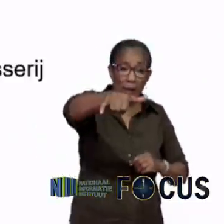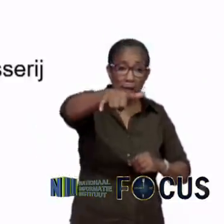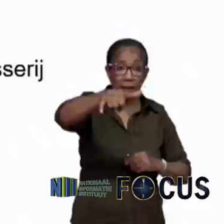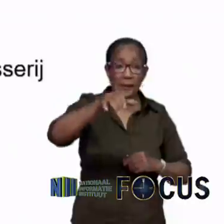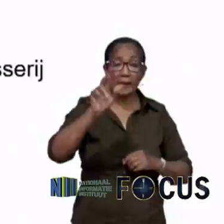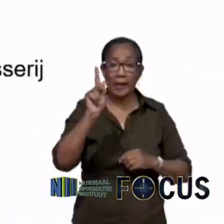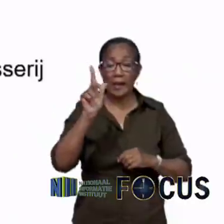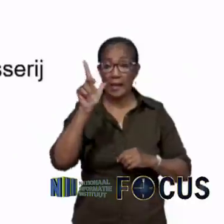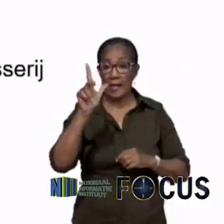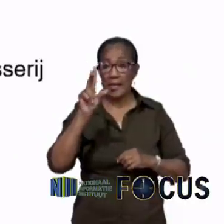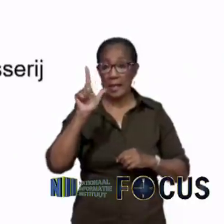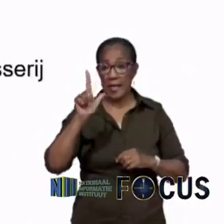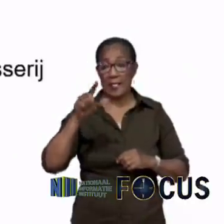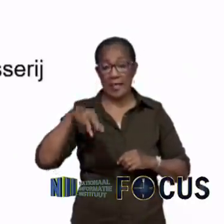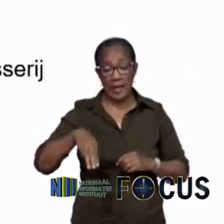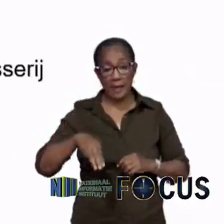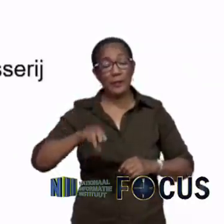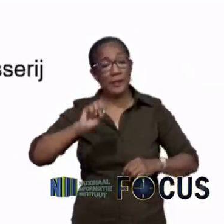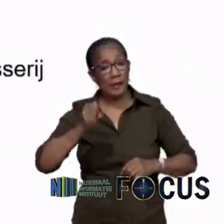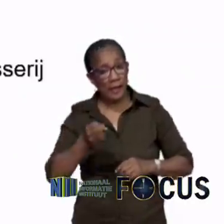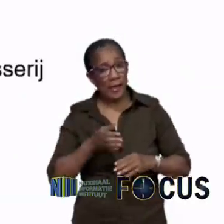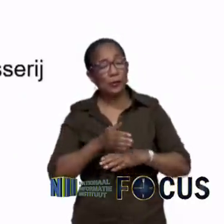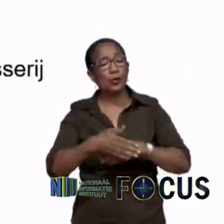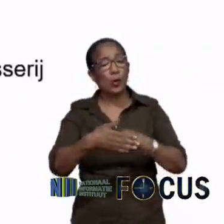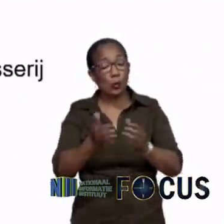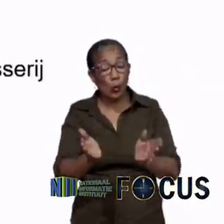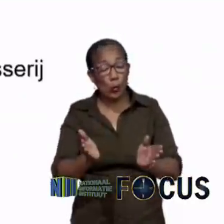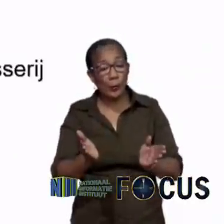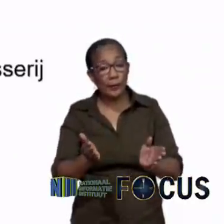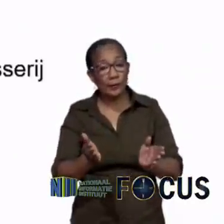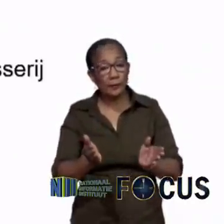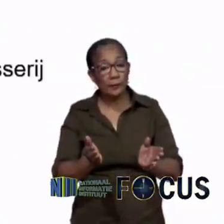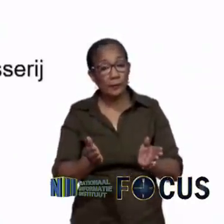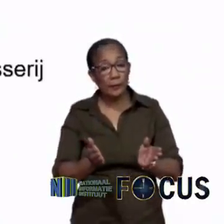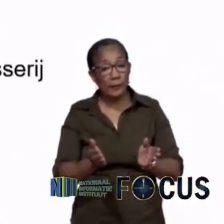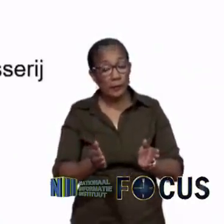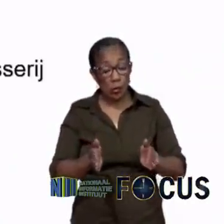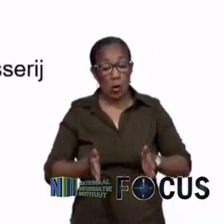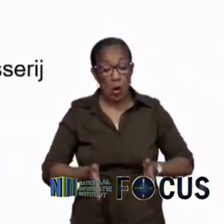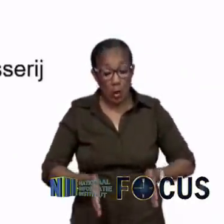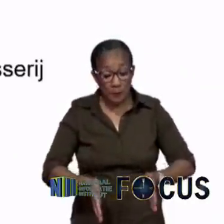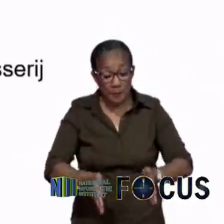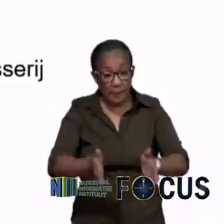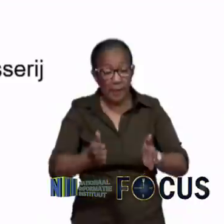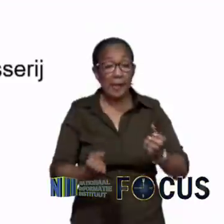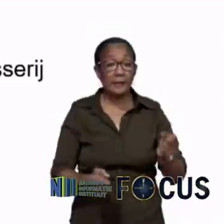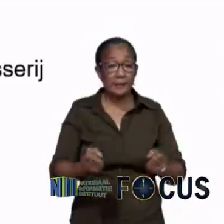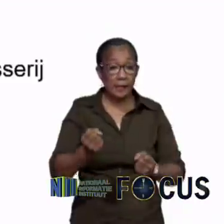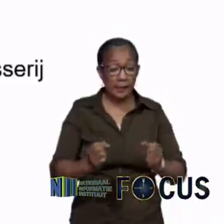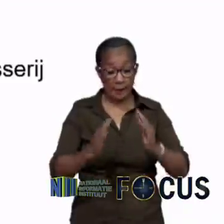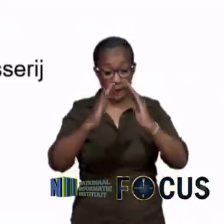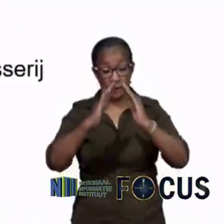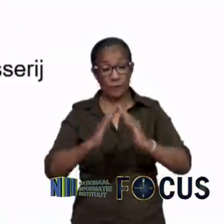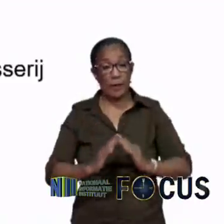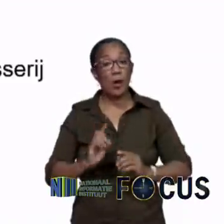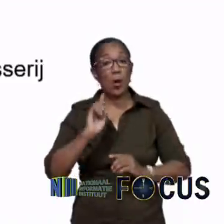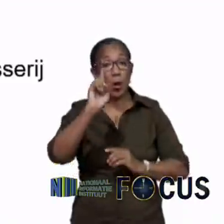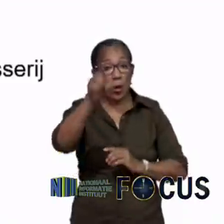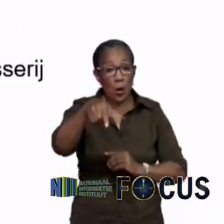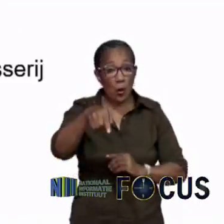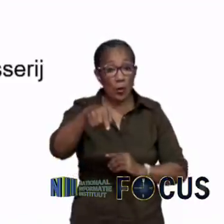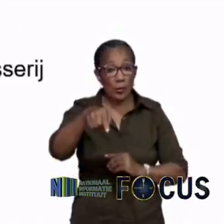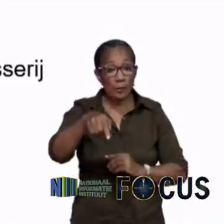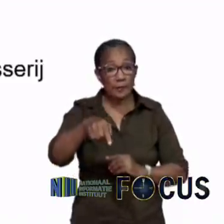rustig naar een KLM. KLM door ons oppo. If you den a strati, you rei, mopo voor you also, go